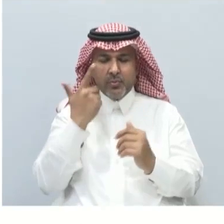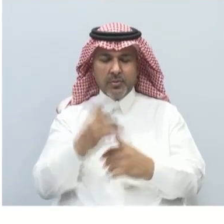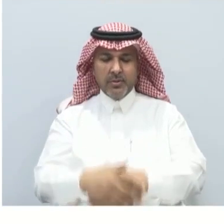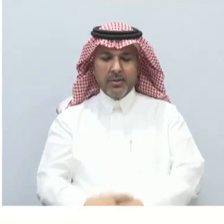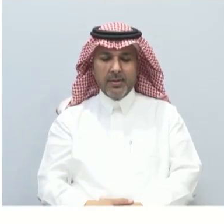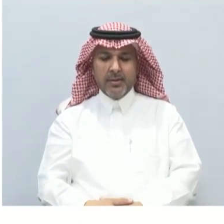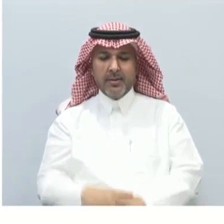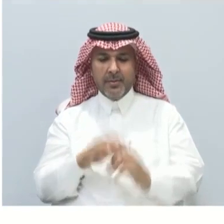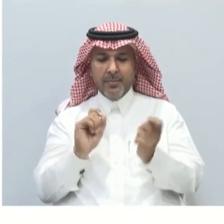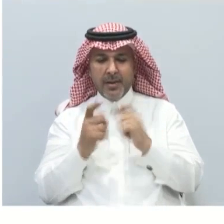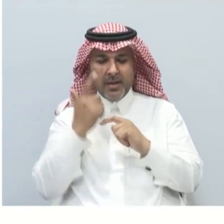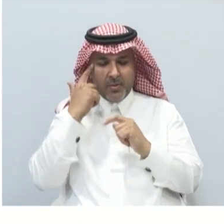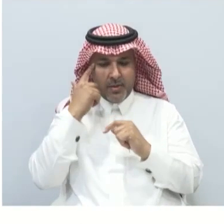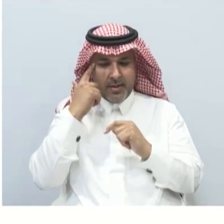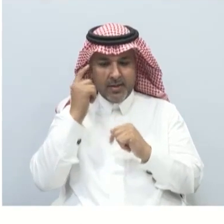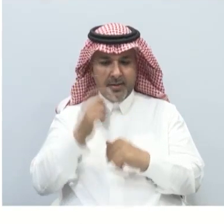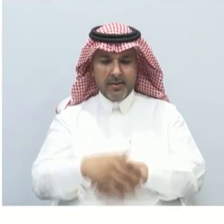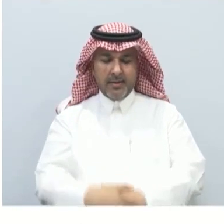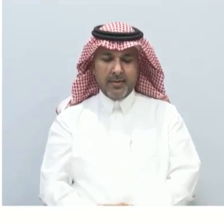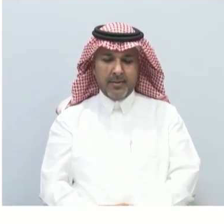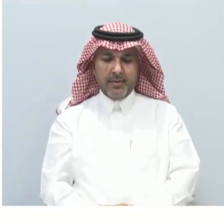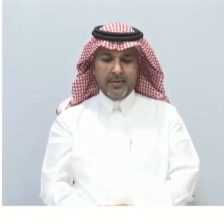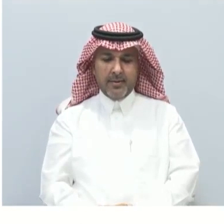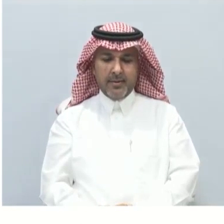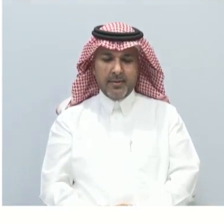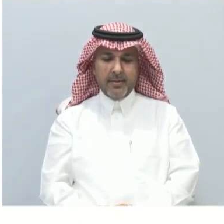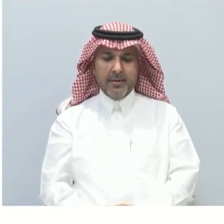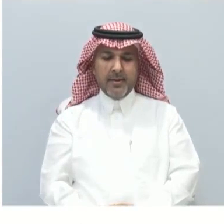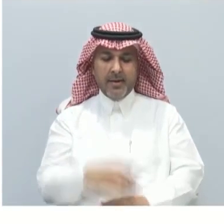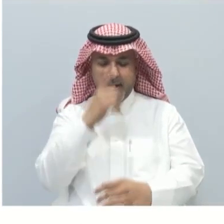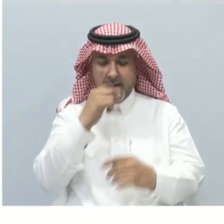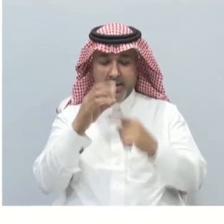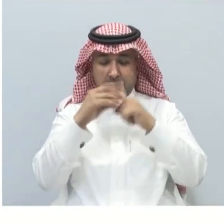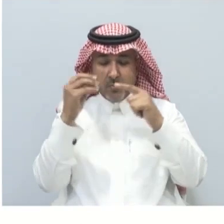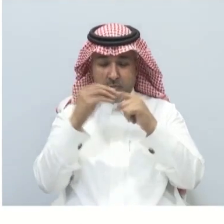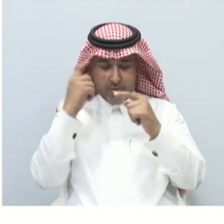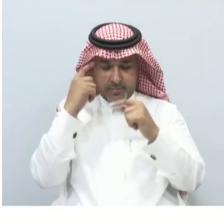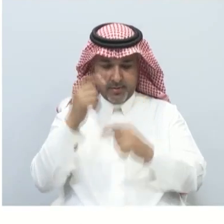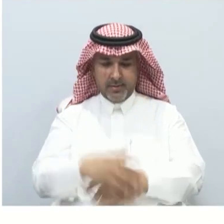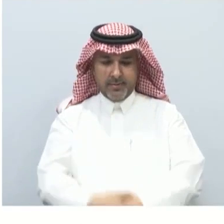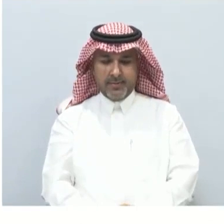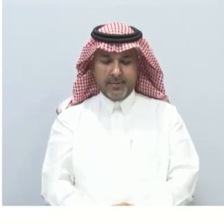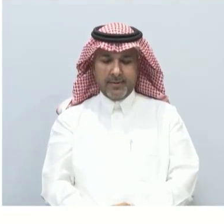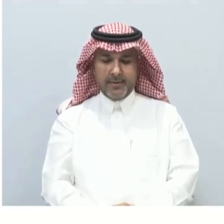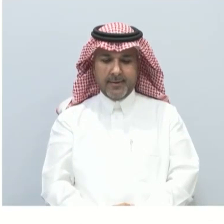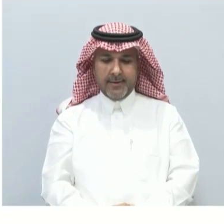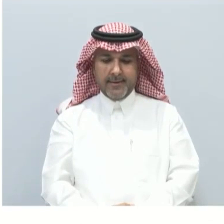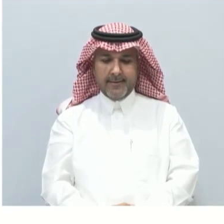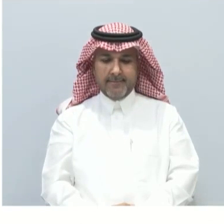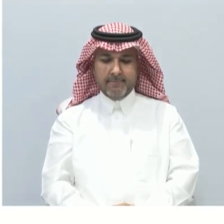السالب حولها لي او سوى لي انعكاس بدل ما كانت بلس صارت يعني بهذا الشكل